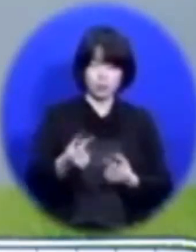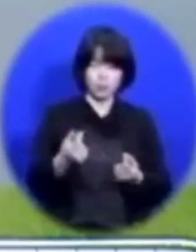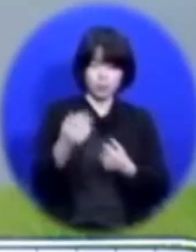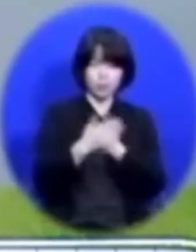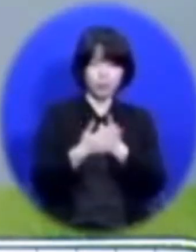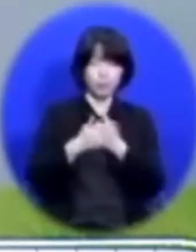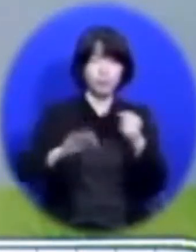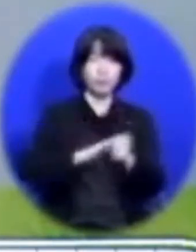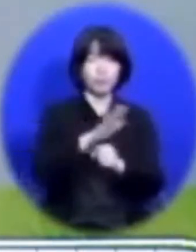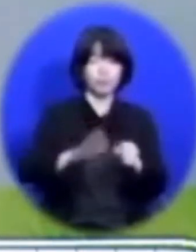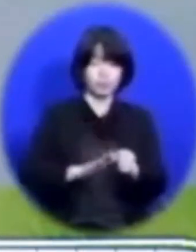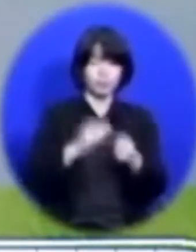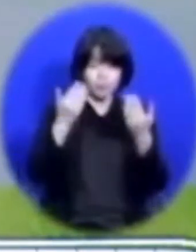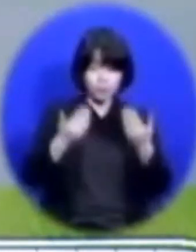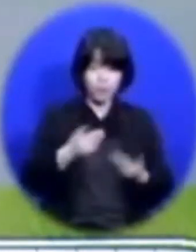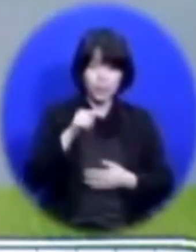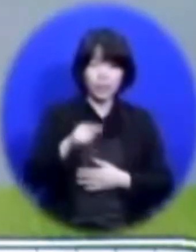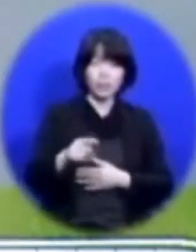그러한